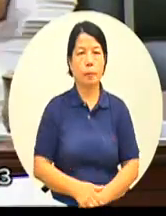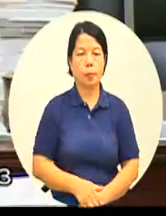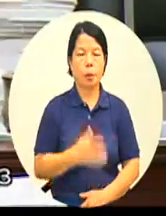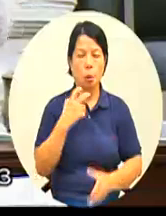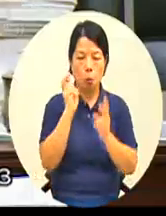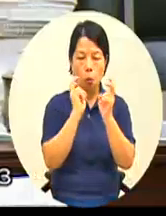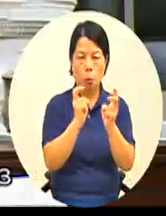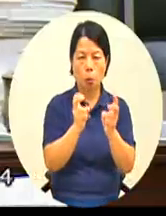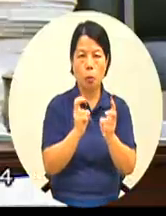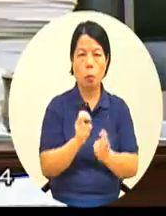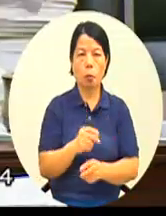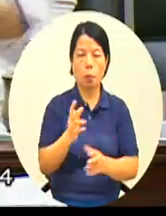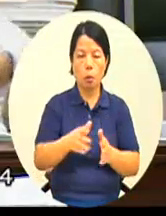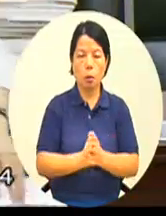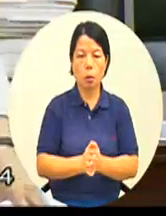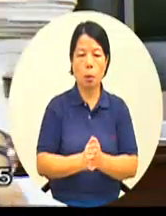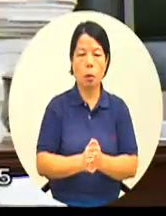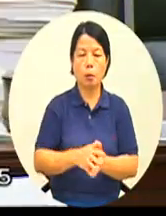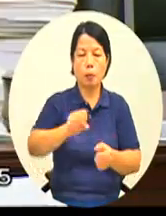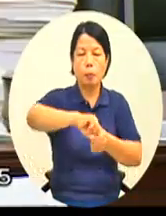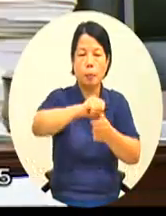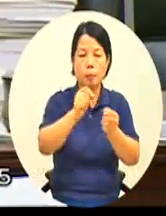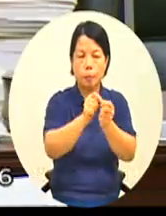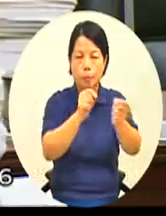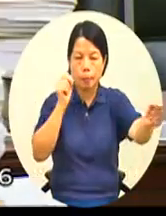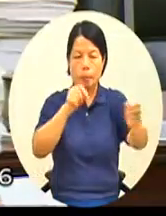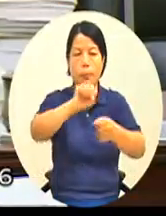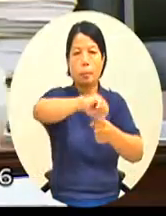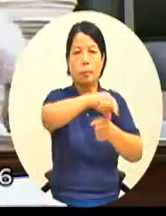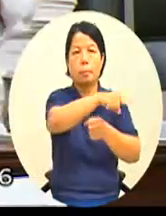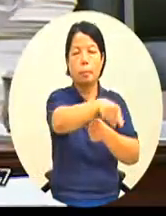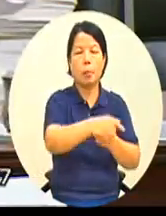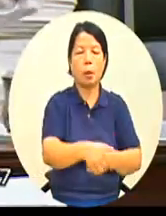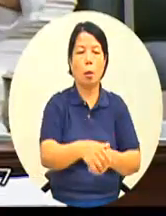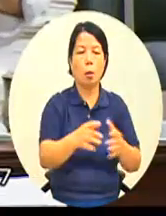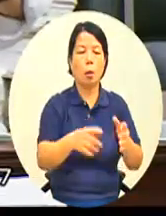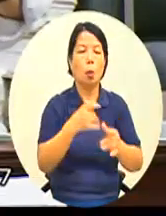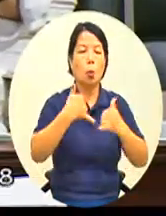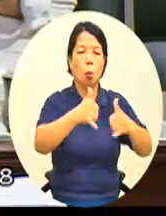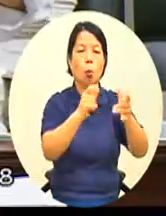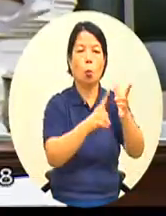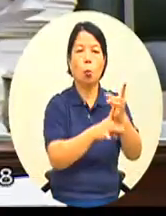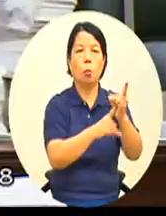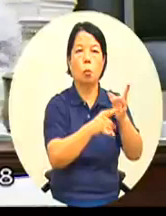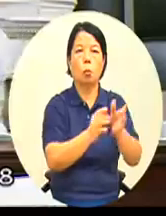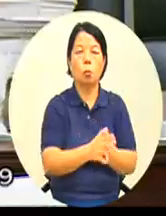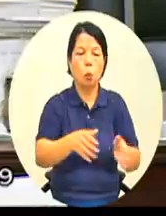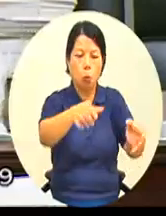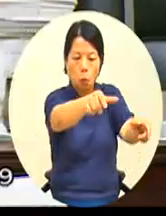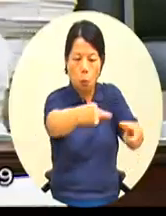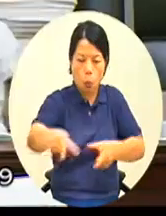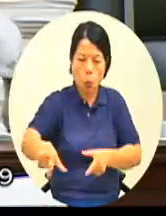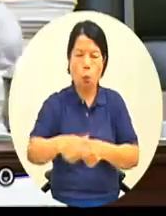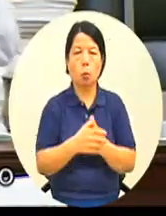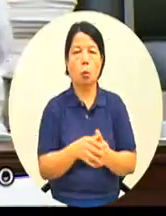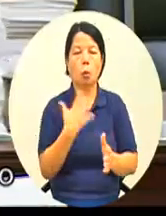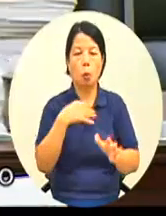比较，现在捷运要延到鹿竹嘛，屏东可能还要延伸，就它延伸线里面有哪些闲置空